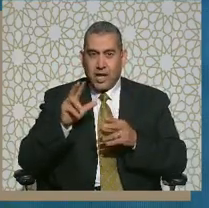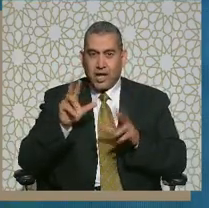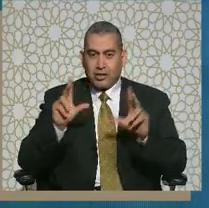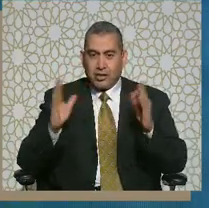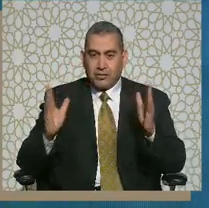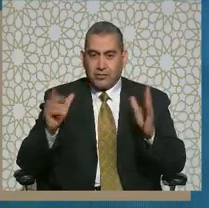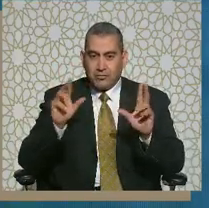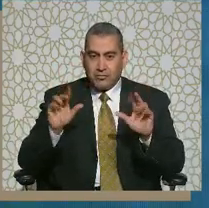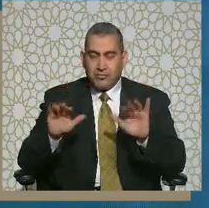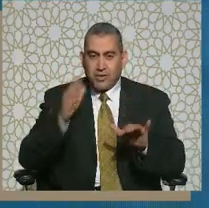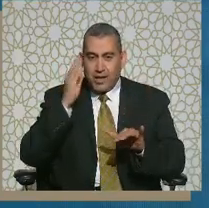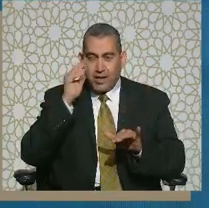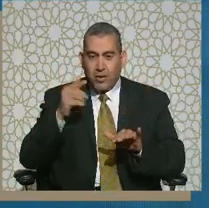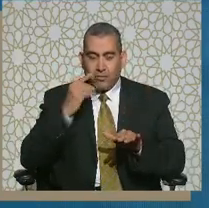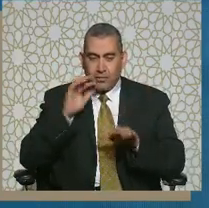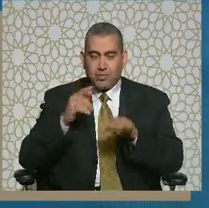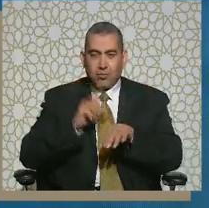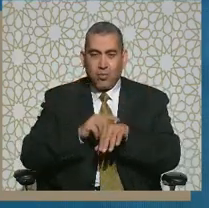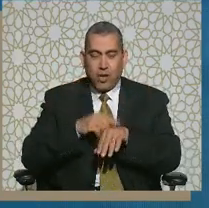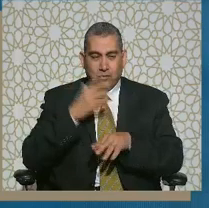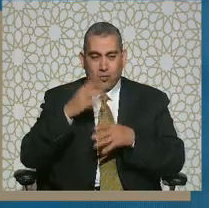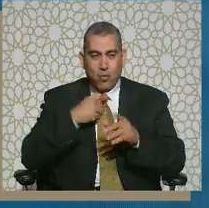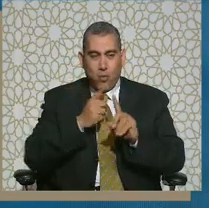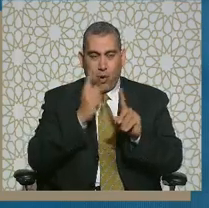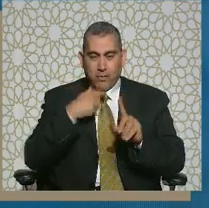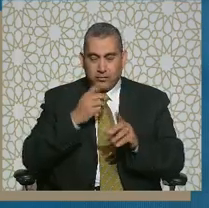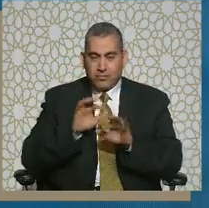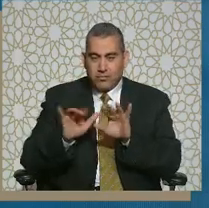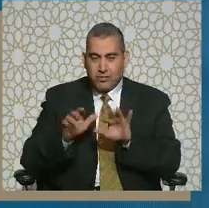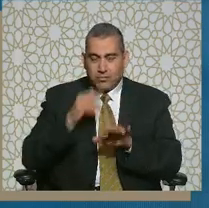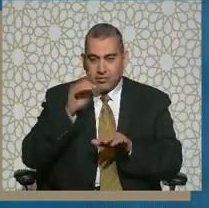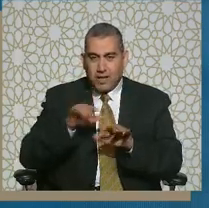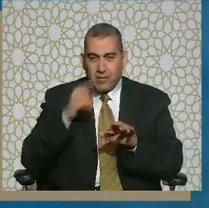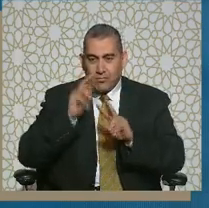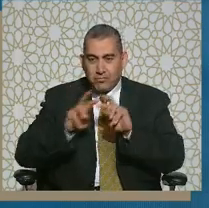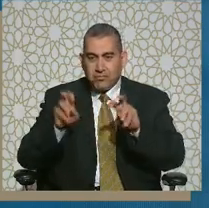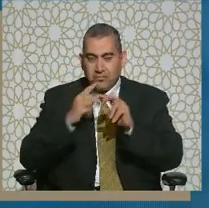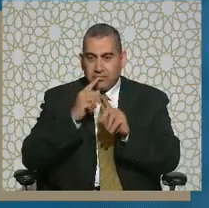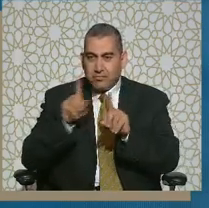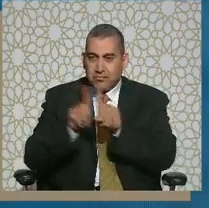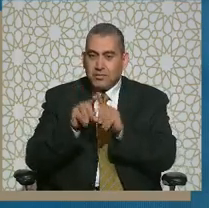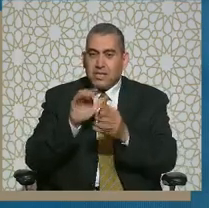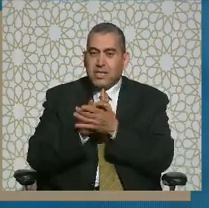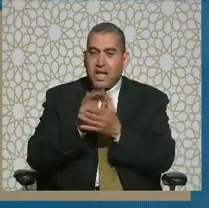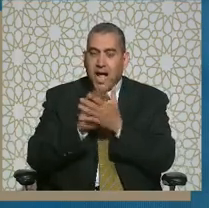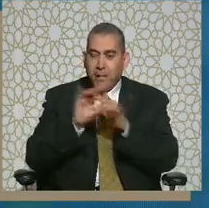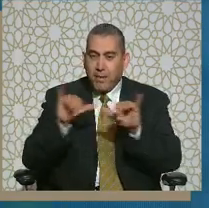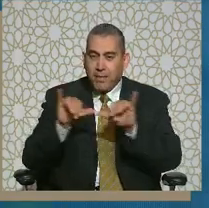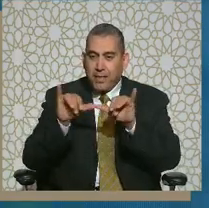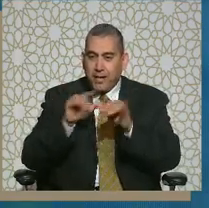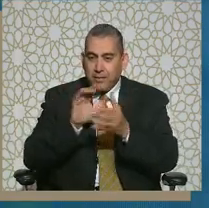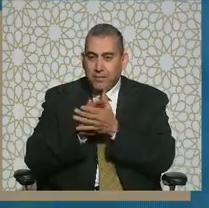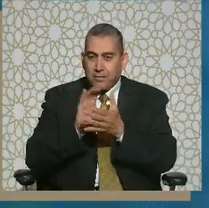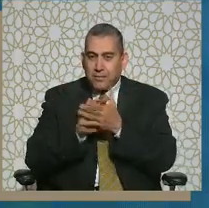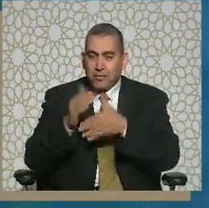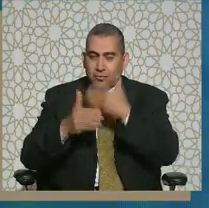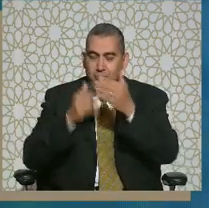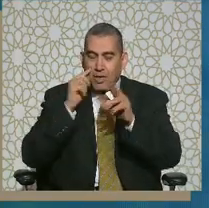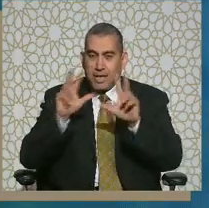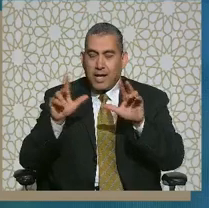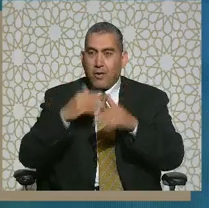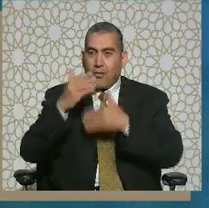عشان كمان يضيع وحشته ف يحاول يبحث عن انس مع امواج زرقا قدام